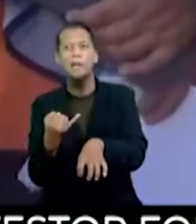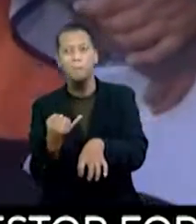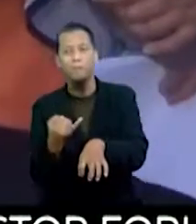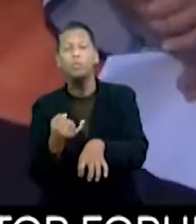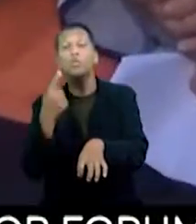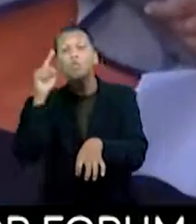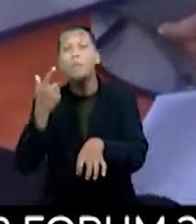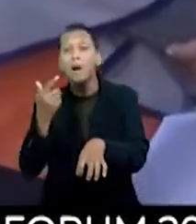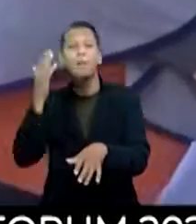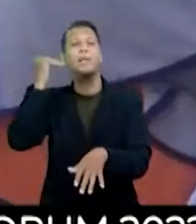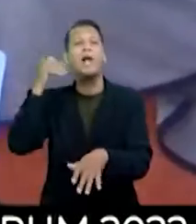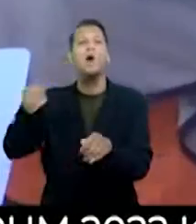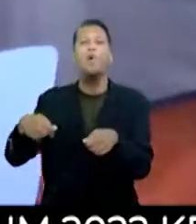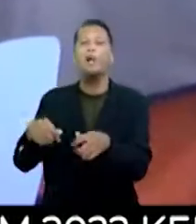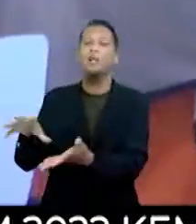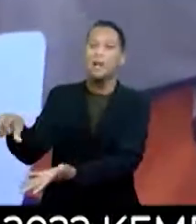kantor desa Teluk Bogam.